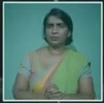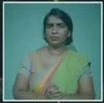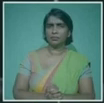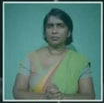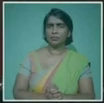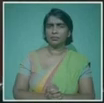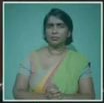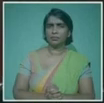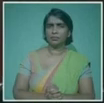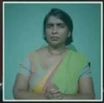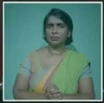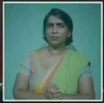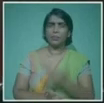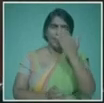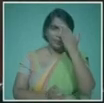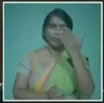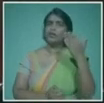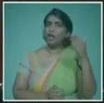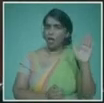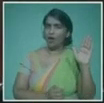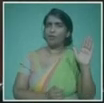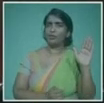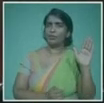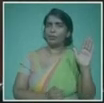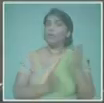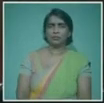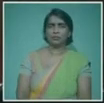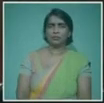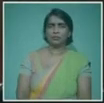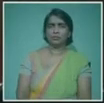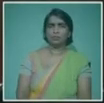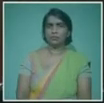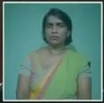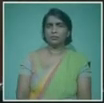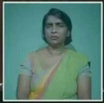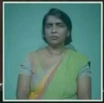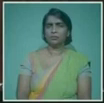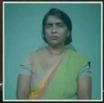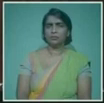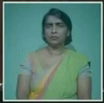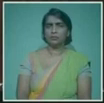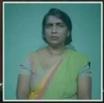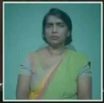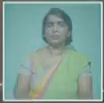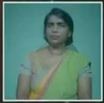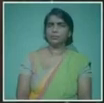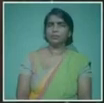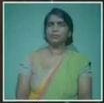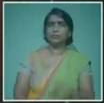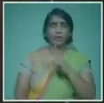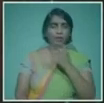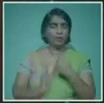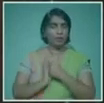දිනේට. කරුණාකරලා ඉදිරියට එළියට යන්න. වහම විනය පේවර ගන්න ඕනේ. ඡන්දේ පාර්ලිමේන්තුවේ තියෙන කතා කරමු සක් ගහ ගන්න නෙමෙයි.